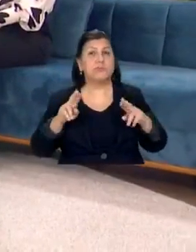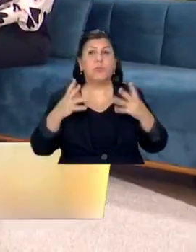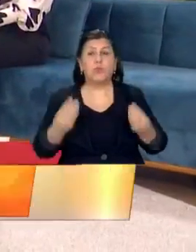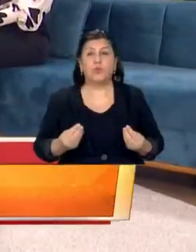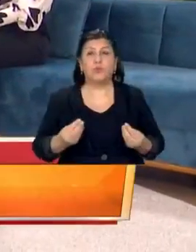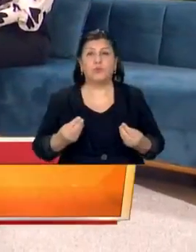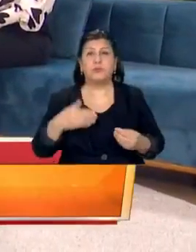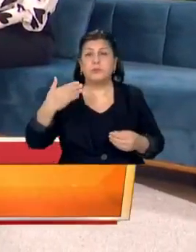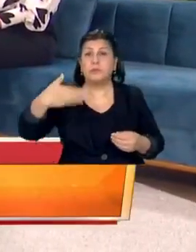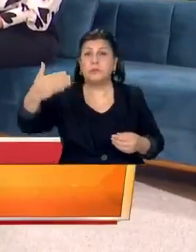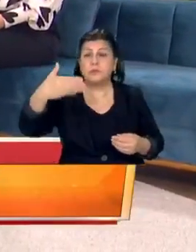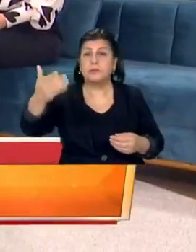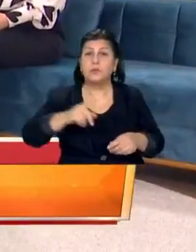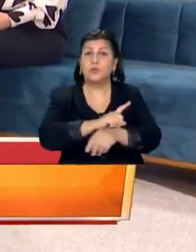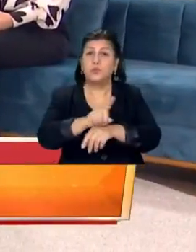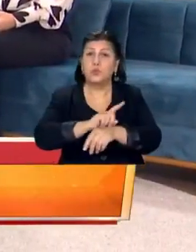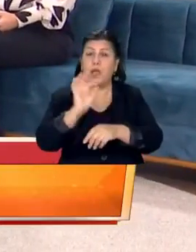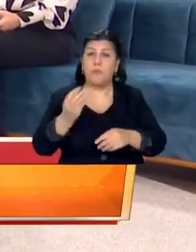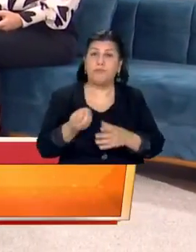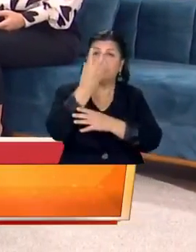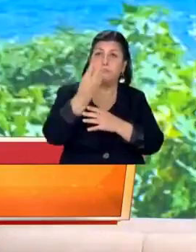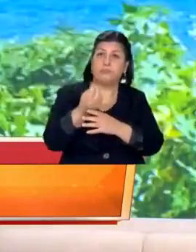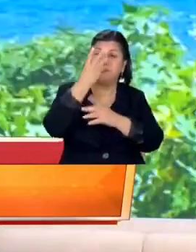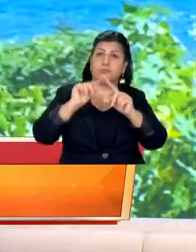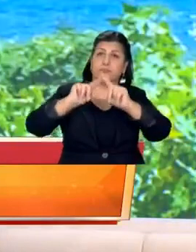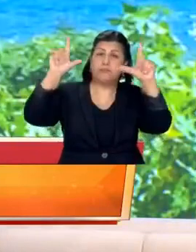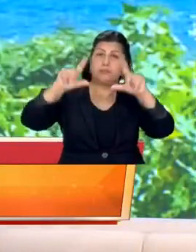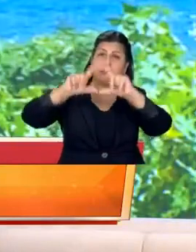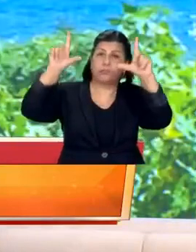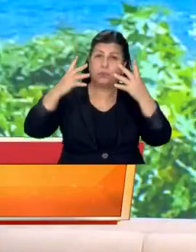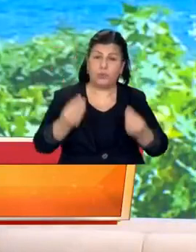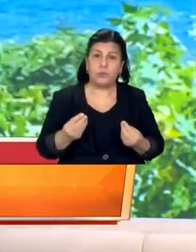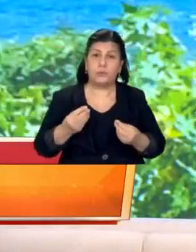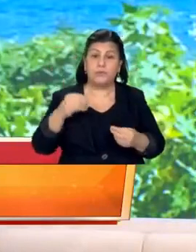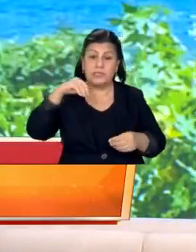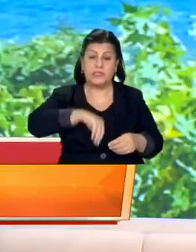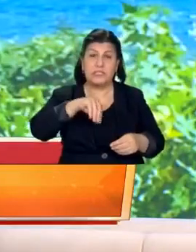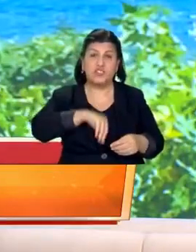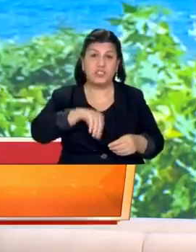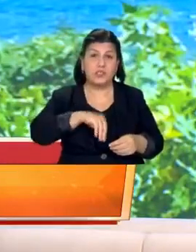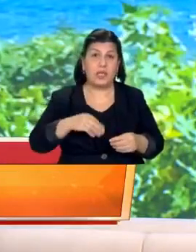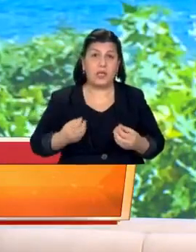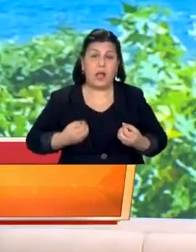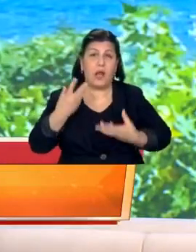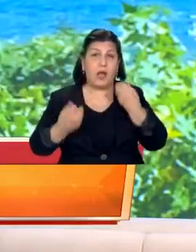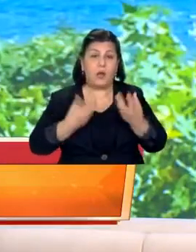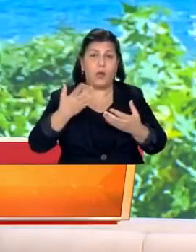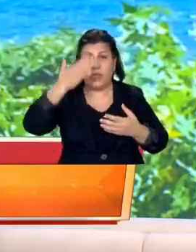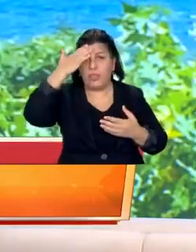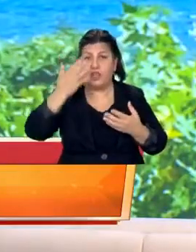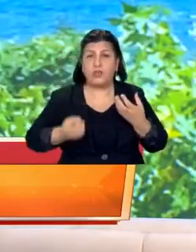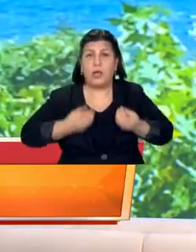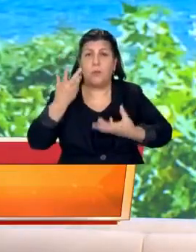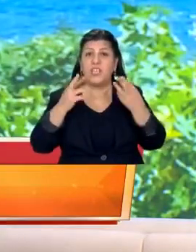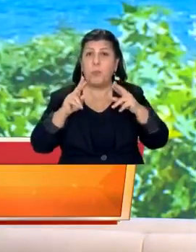önümüze sürekli bir Çünkü gelirmi getiririm yara nasıl içeriden haber verirse Ateş yaparsa başka bir şey